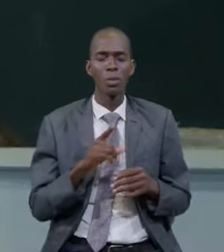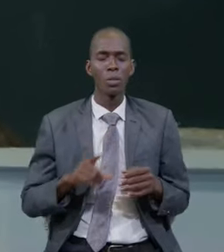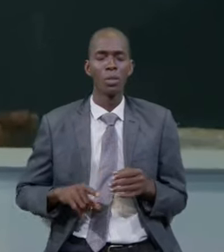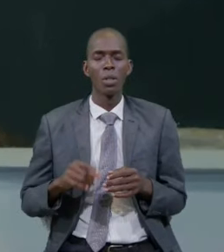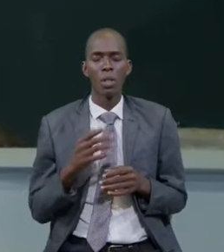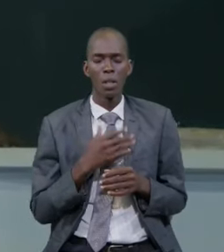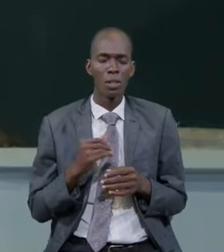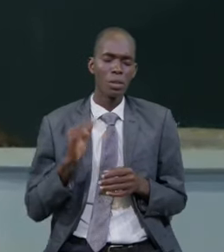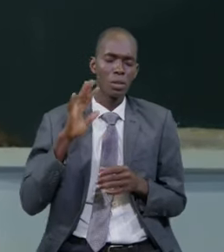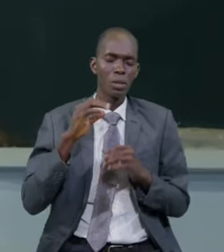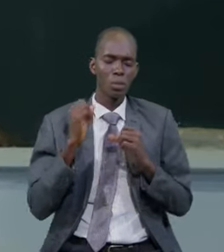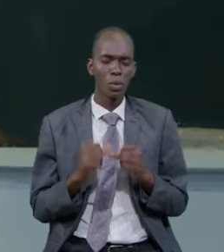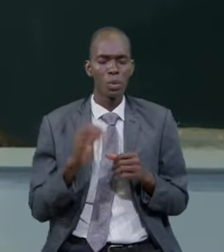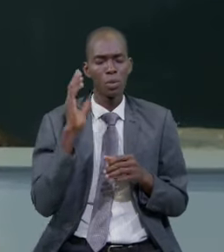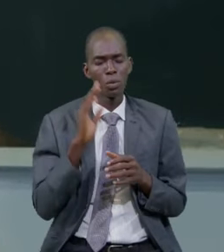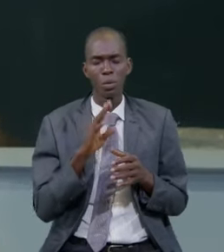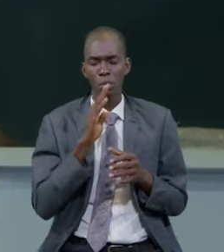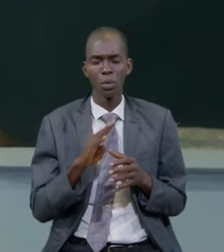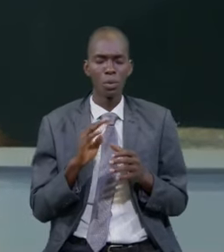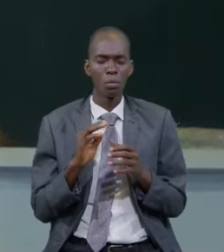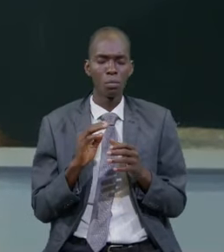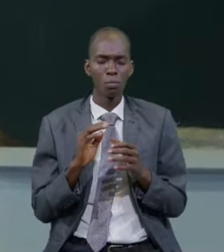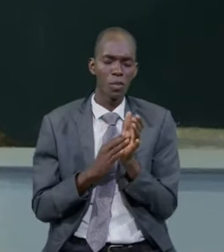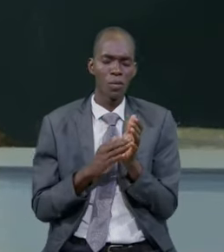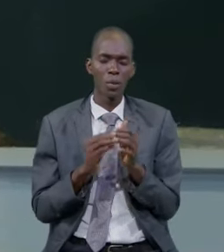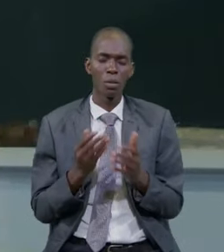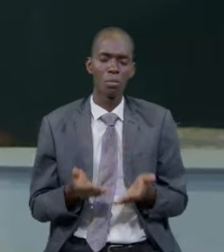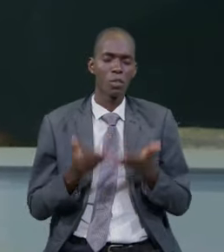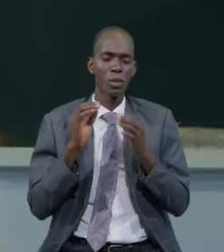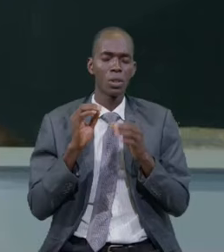Et que sa puissance soit manifestée dans ton ministère.